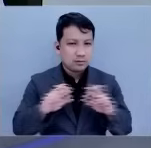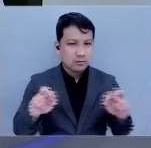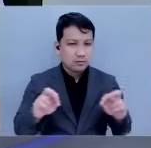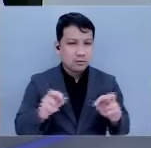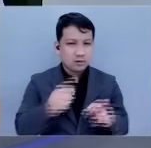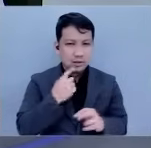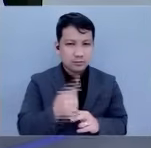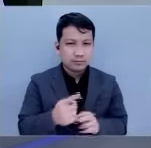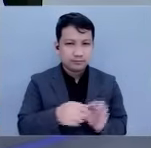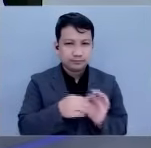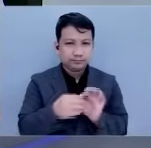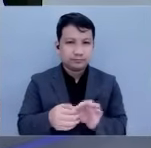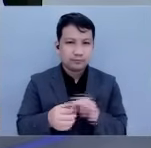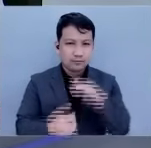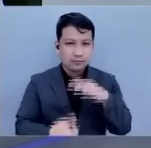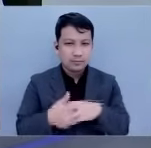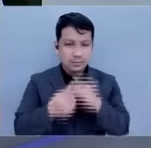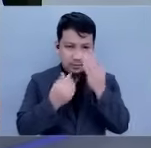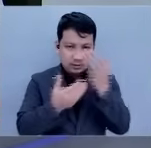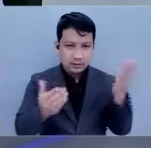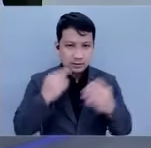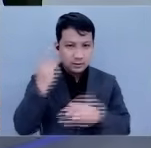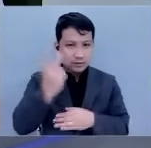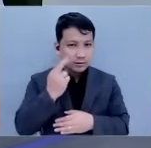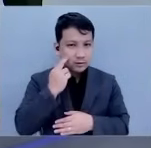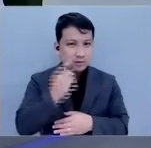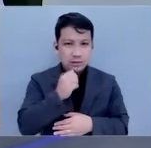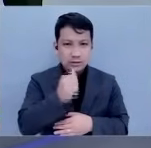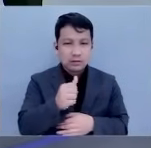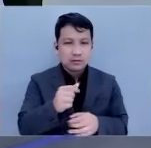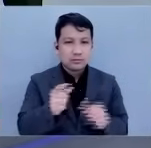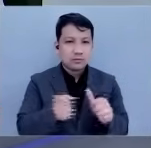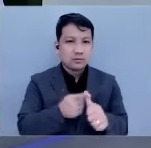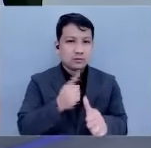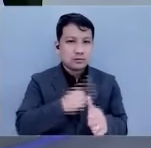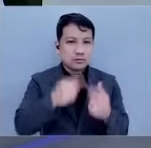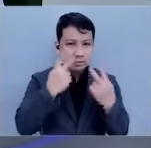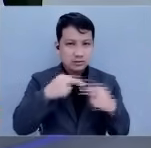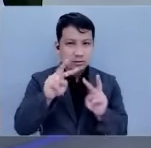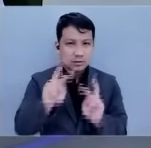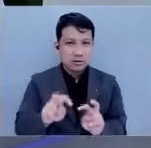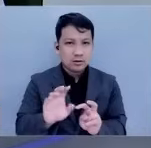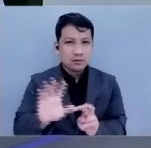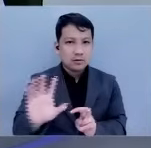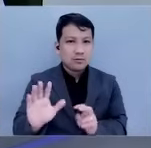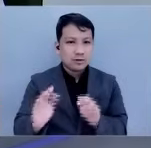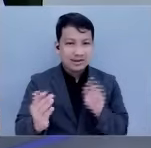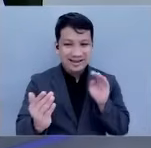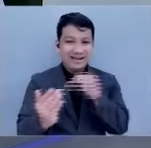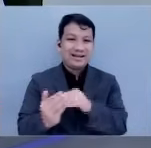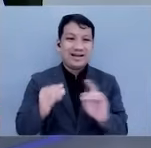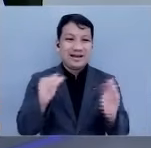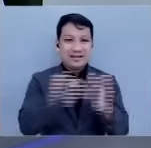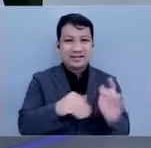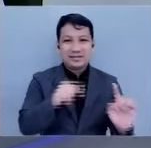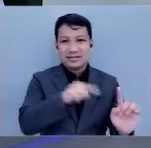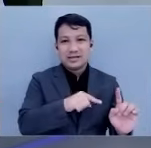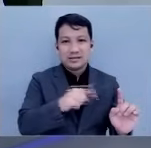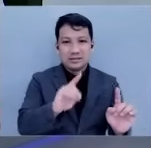na ibubulgar nila ang dahilan kung bakit sila unang nagtestigo laban kay De Lima. Sinabi rin ng dalawa na